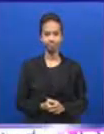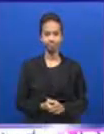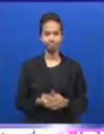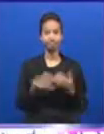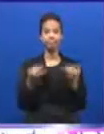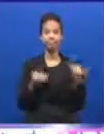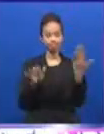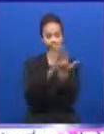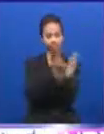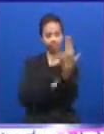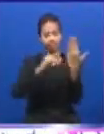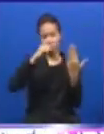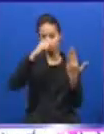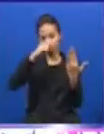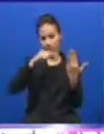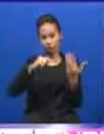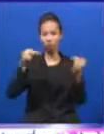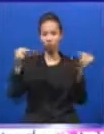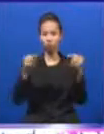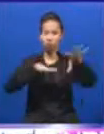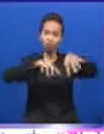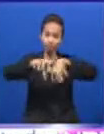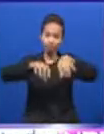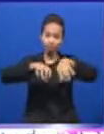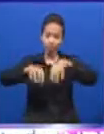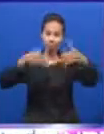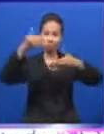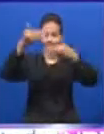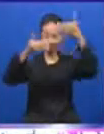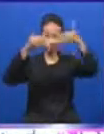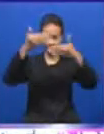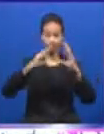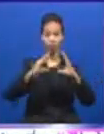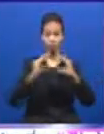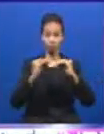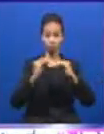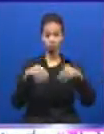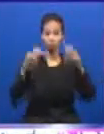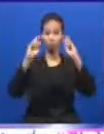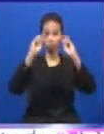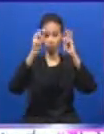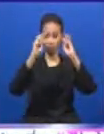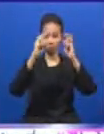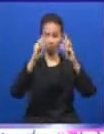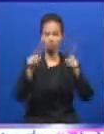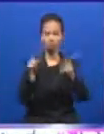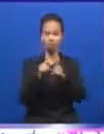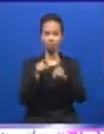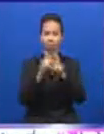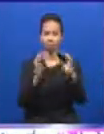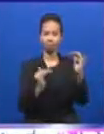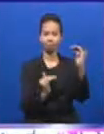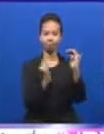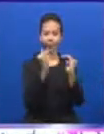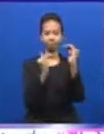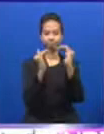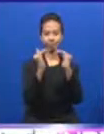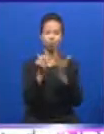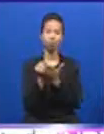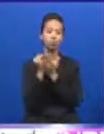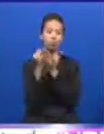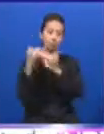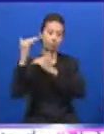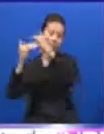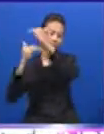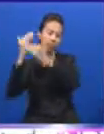ที่ประเทศไทยเป็นเจ้าภาพจัดการประชุม Sเก็บสมัยที่ 71ภายใต้หัวข้อความสมดุลใน 3มิติเพื่อการพัฒนา